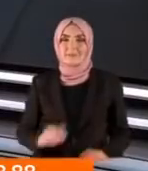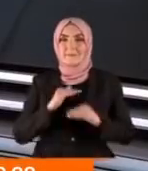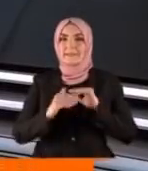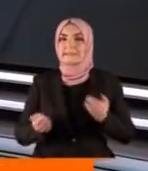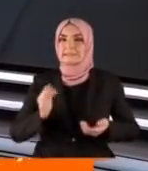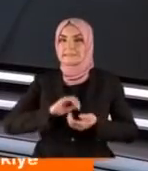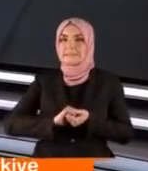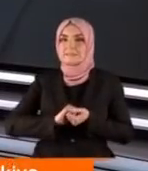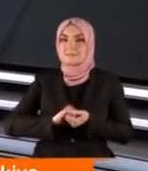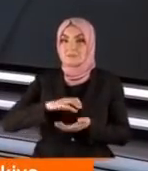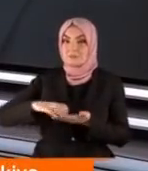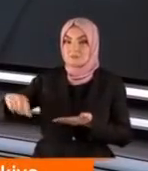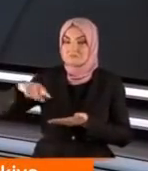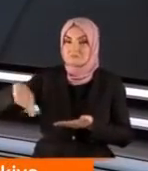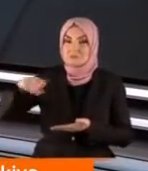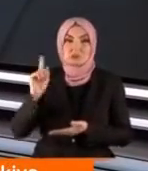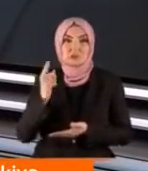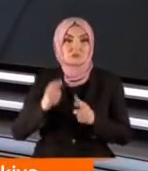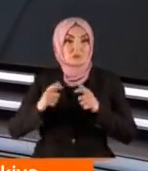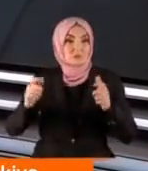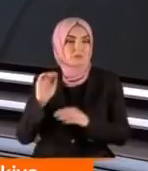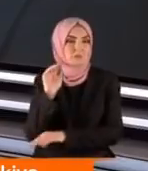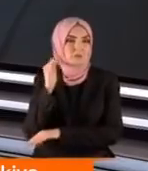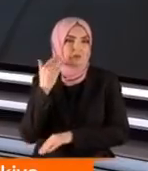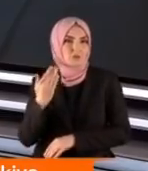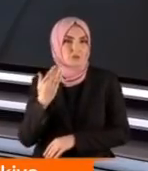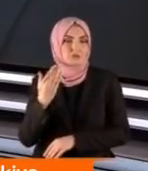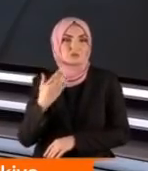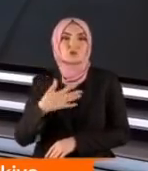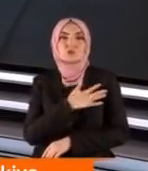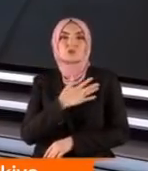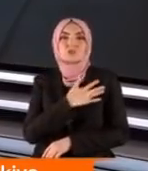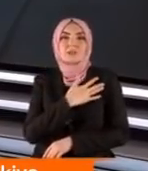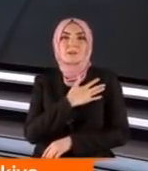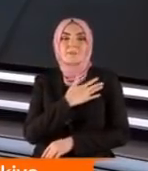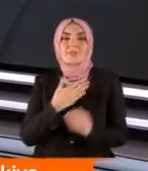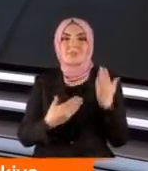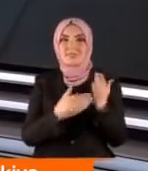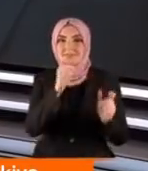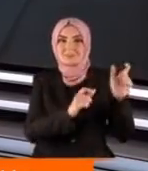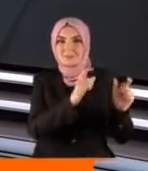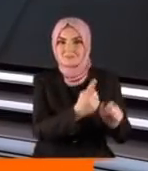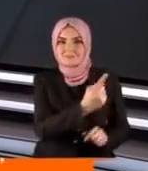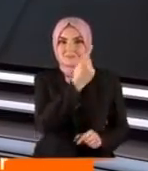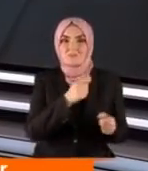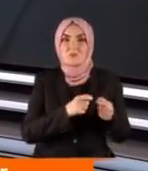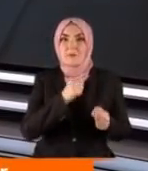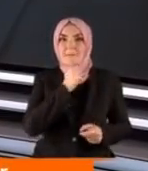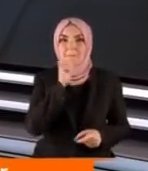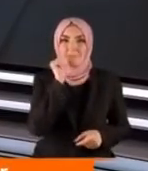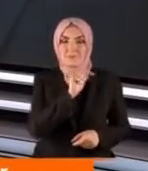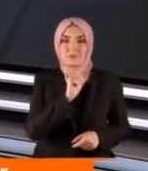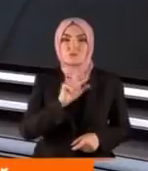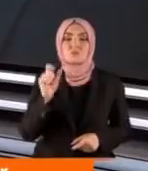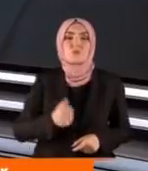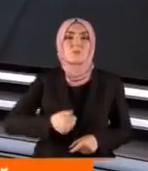Millet İttifakı cephesinde ilginç gelişmeler yaşanıyor. CHP kurmaylarından Bülent Kuşoğlu'nun Cumhurbaşkanı adayımız Kemal Kılıçdaroğlu sözüyle